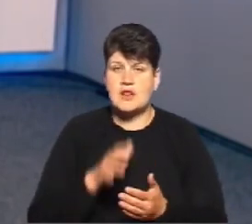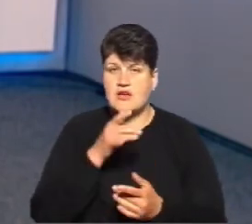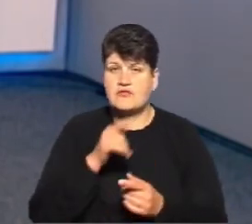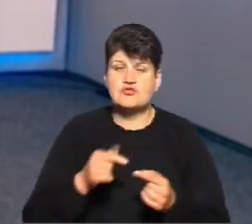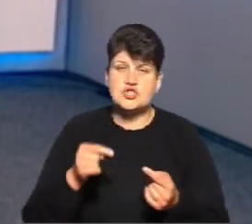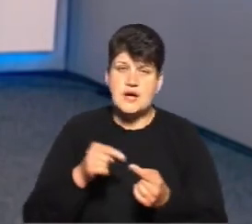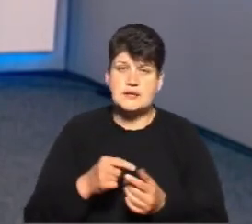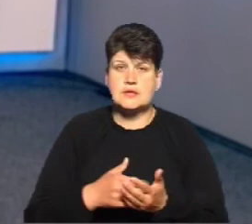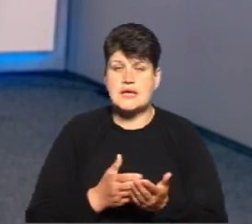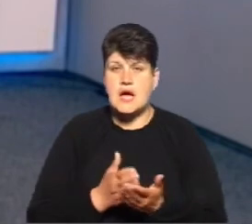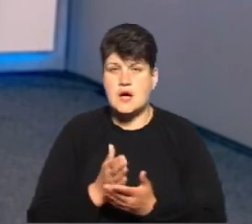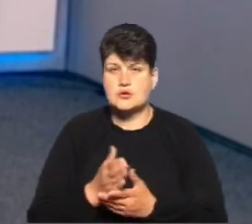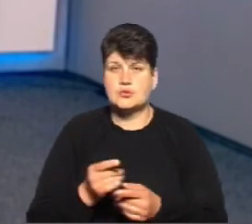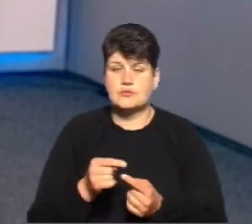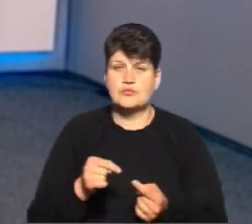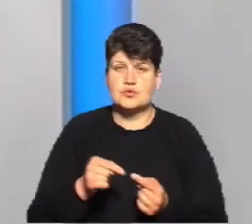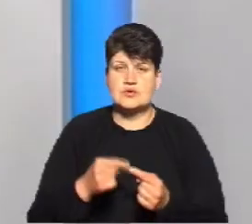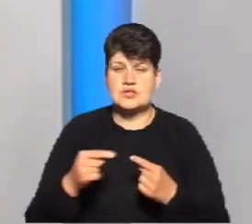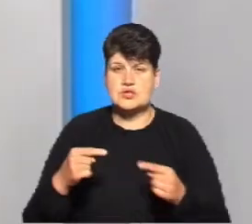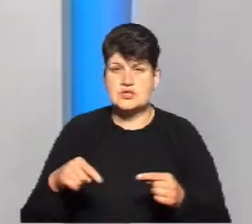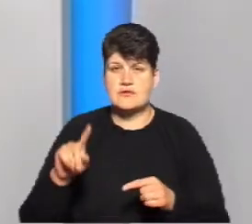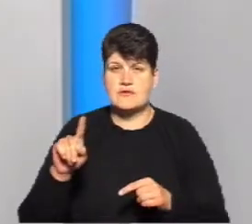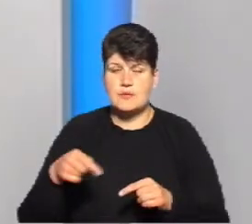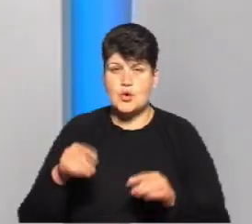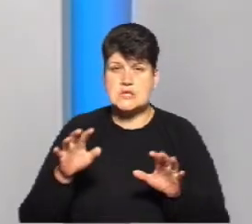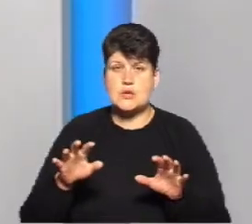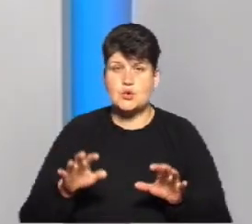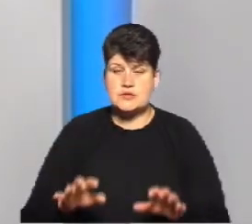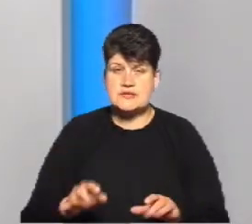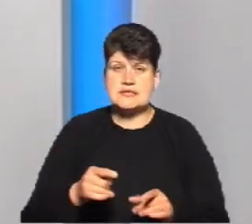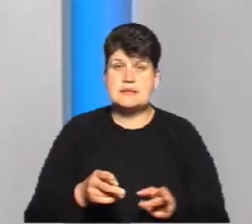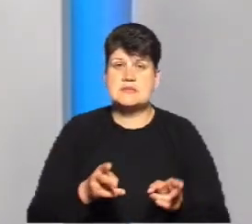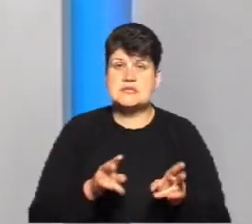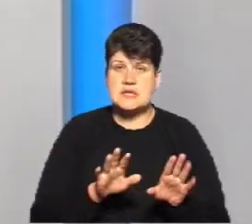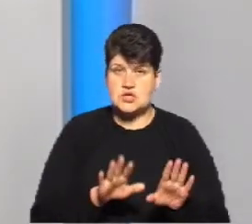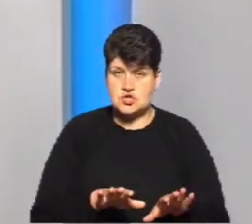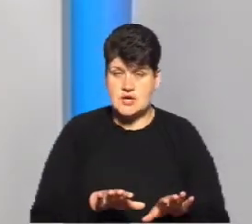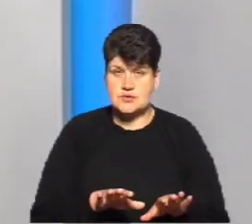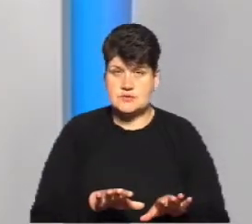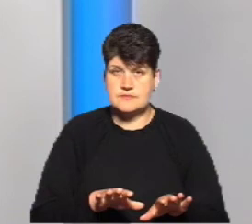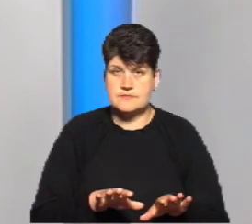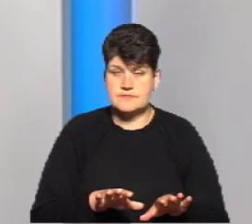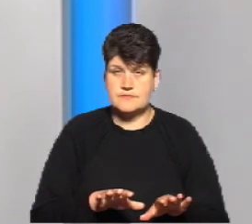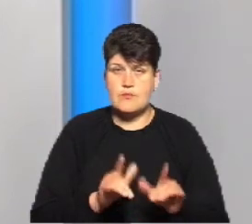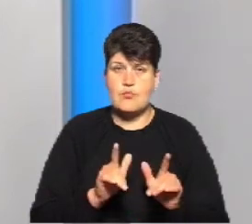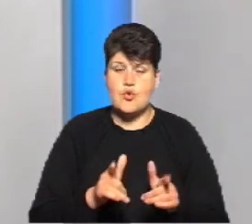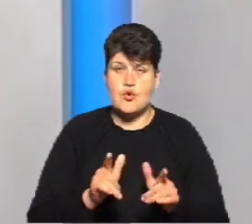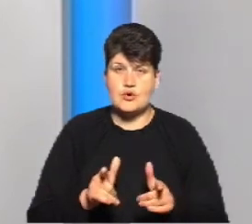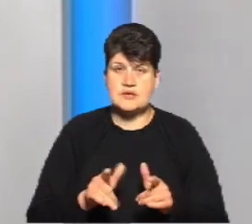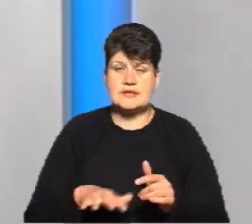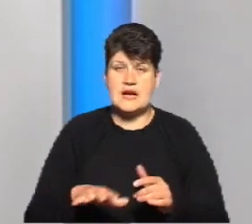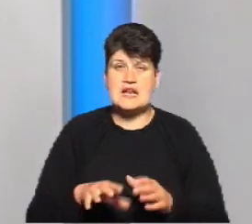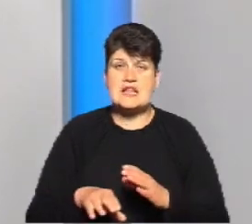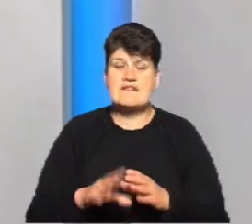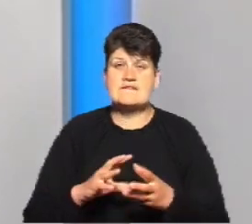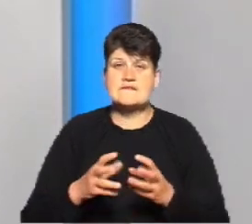відповідно до тих чи інших вимог законодавства. За ними залишаються погодження експертизних висновків до проєктів землеустрою.